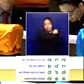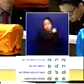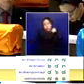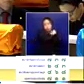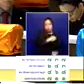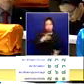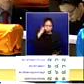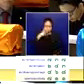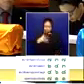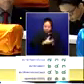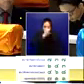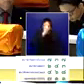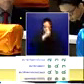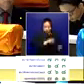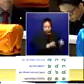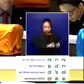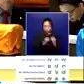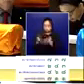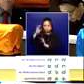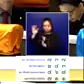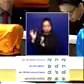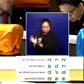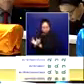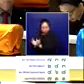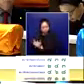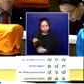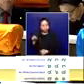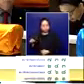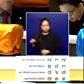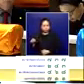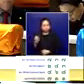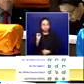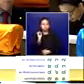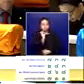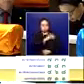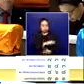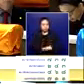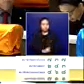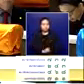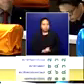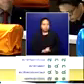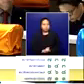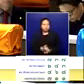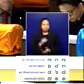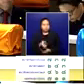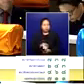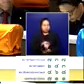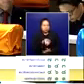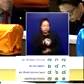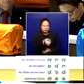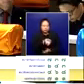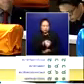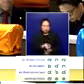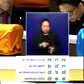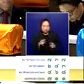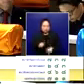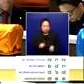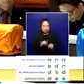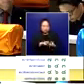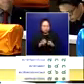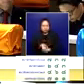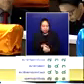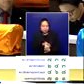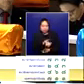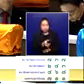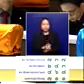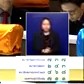มื่อไปถึงสน.เจ้าหน้าที่ตำรวจให้ทัศนคติว่าเป็นเรื่องเล็กและเป็นเรื่องขี้ประติ๋วดิฉันคิ